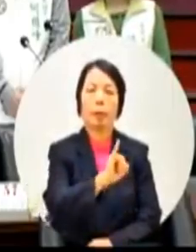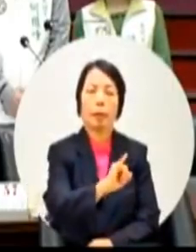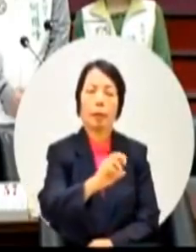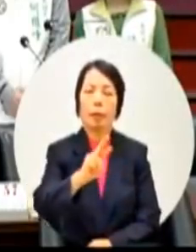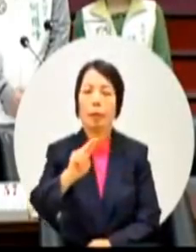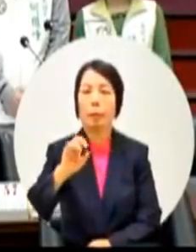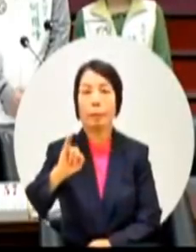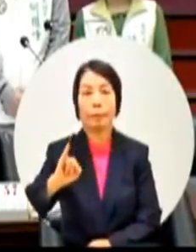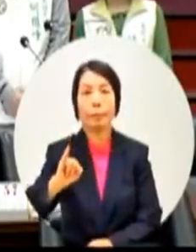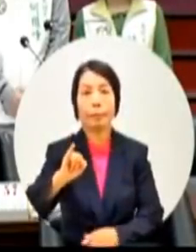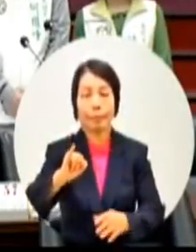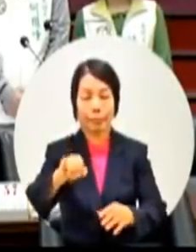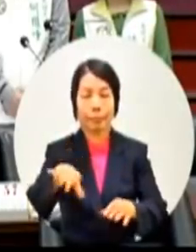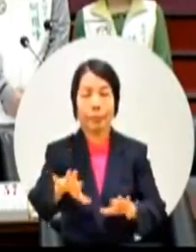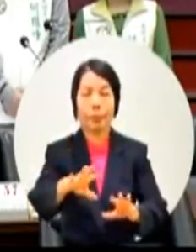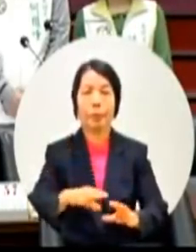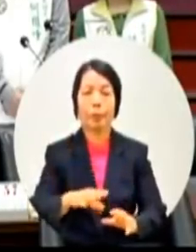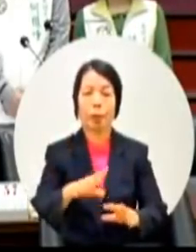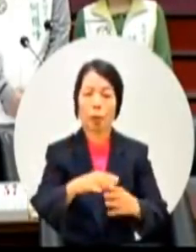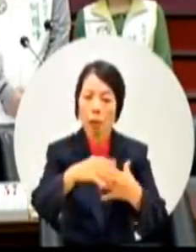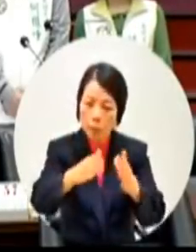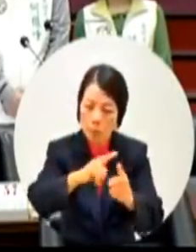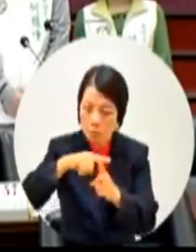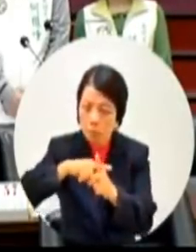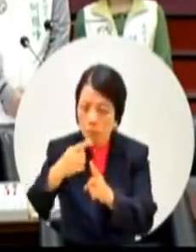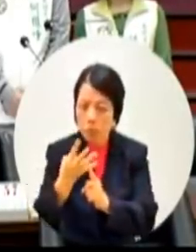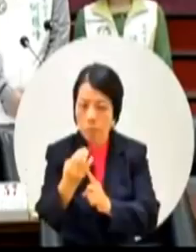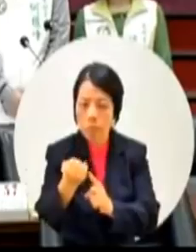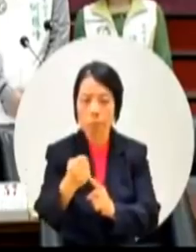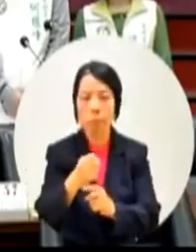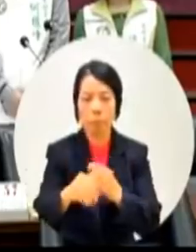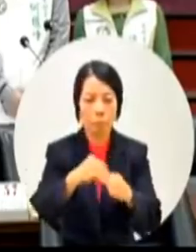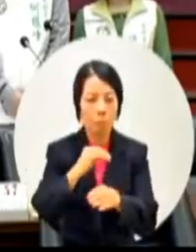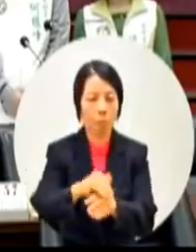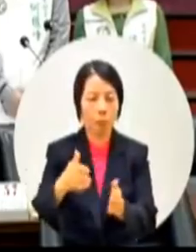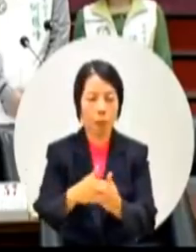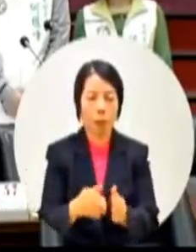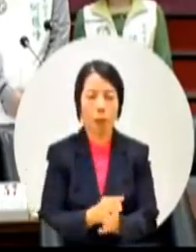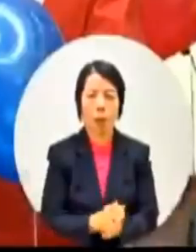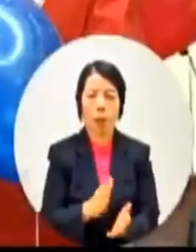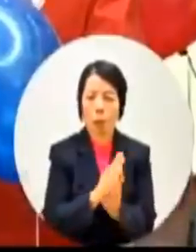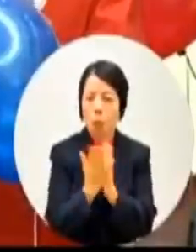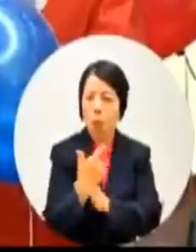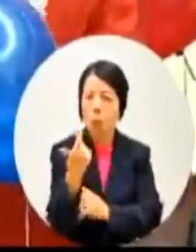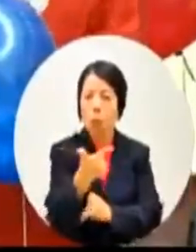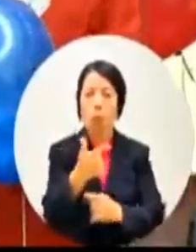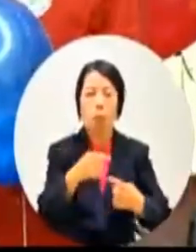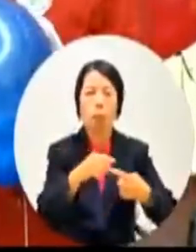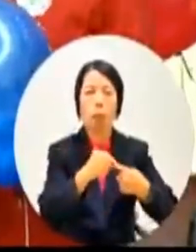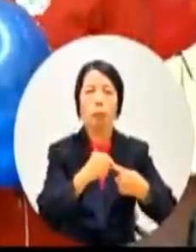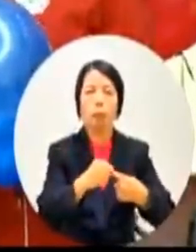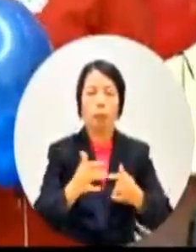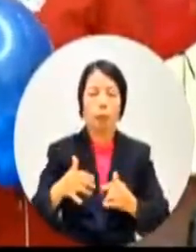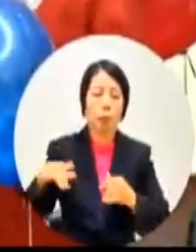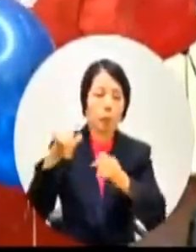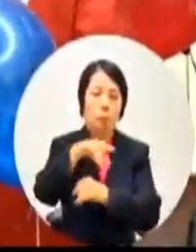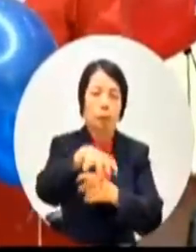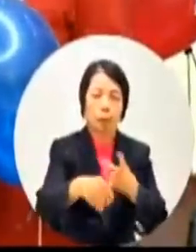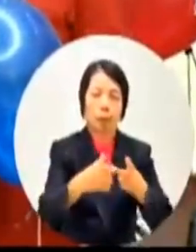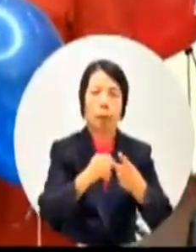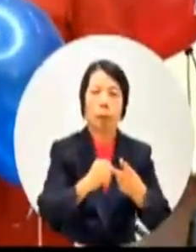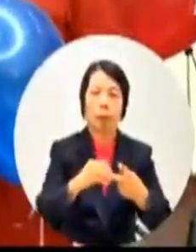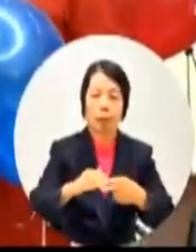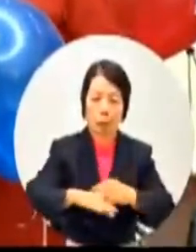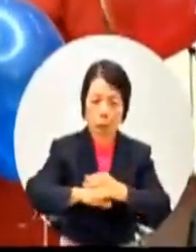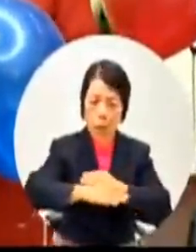多少的标准？有六个等级，跟市长做说明。机场跑道、新路面、老旧路面等等，有六个等级。市长